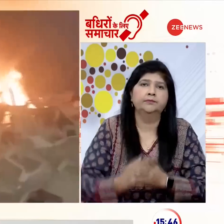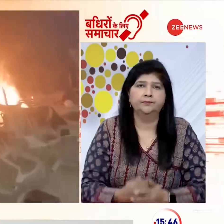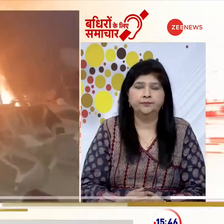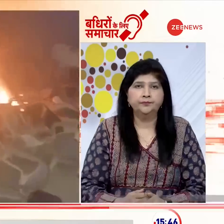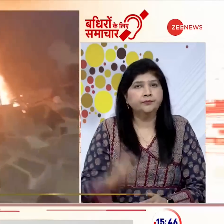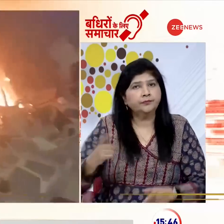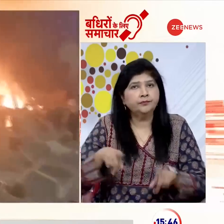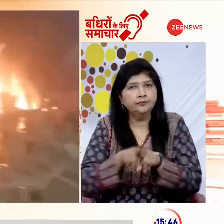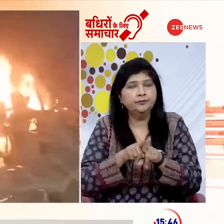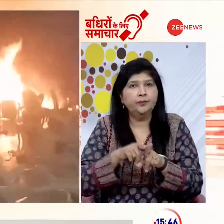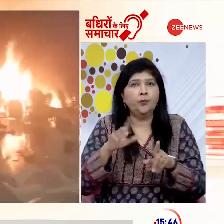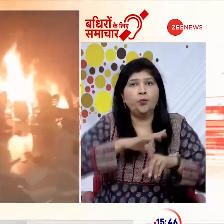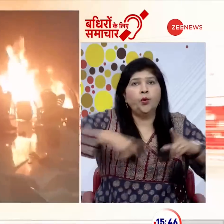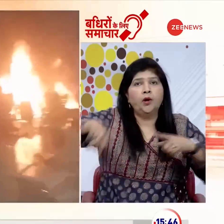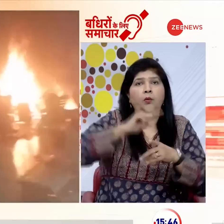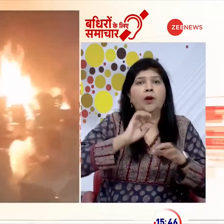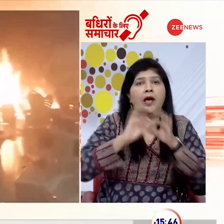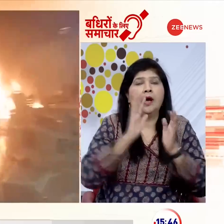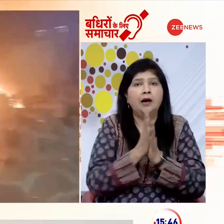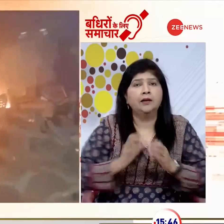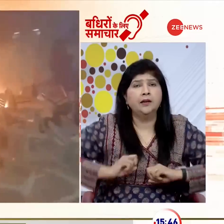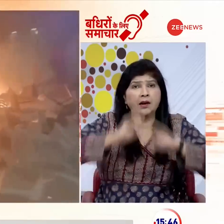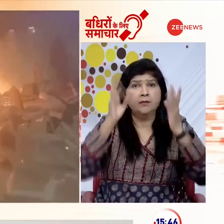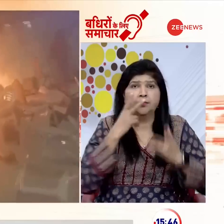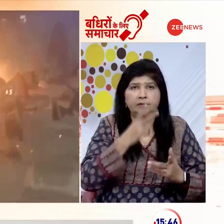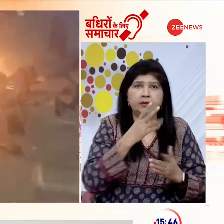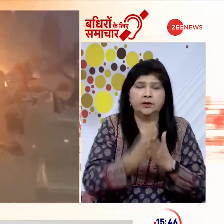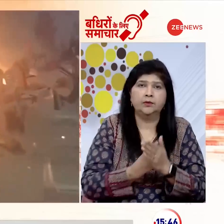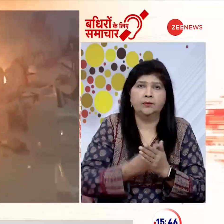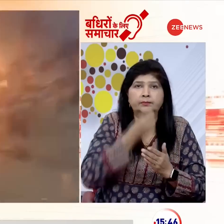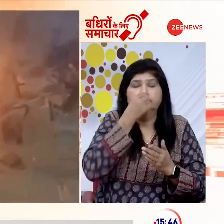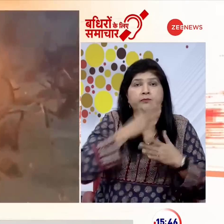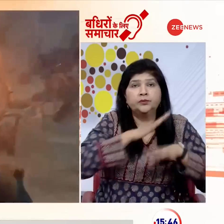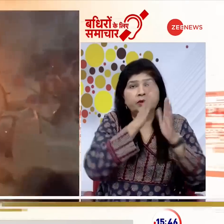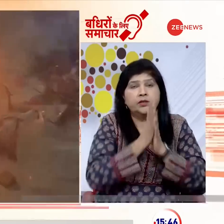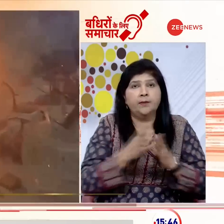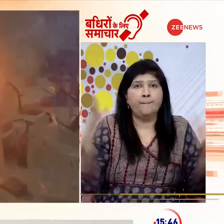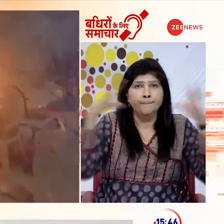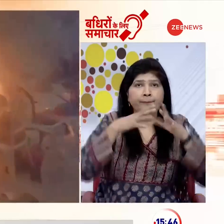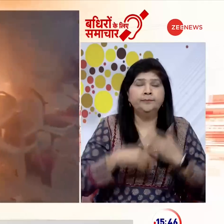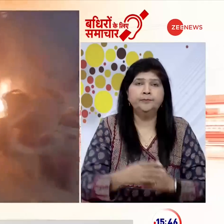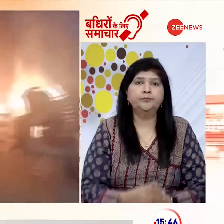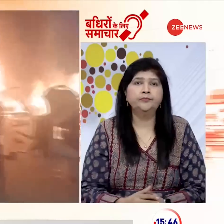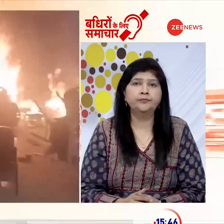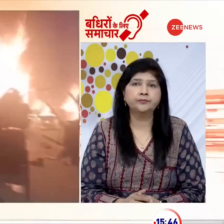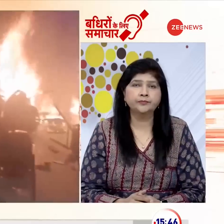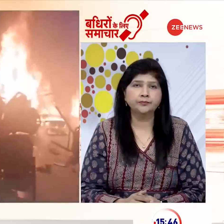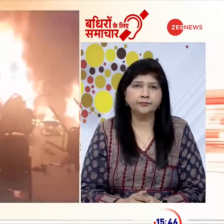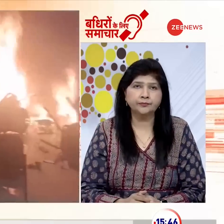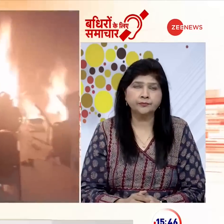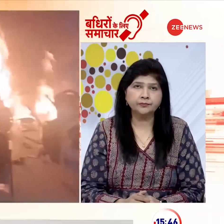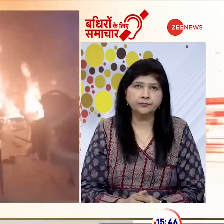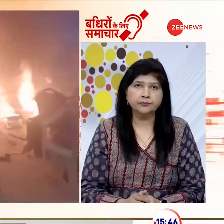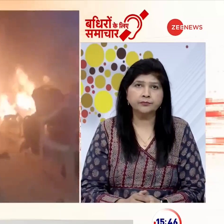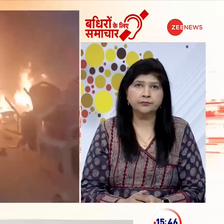खड़े हुए। इस दौरान पूरा हॉल आग की लपटों से निकलते धुएं से भरा दिखाई दिया।